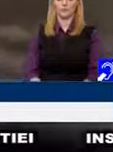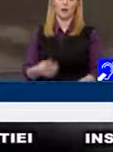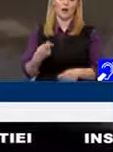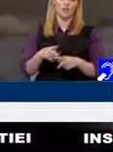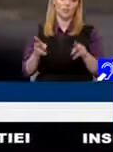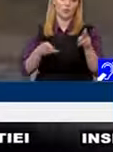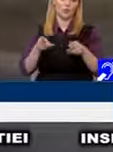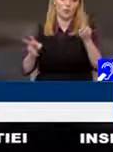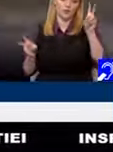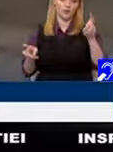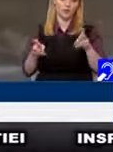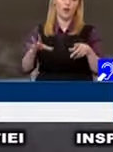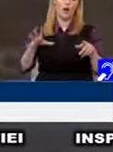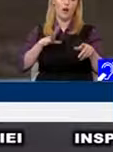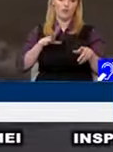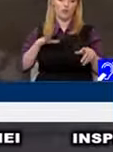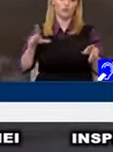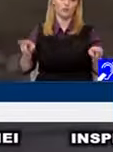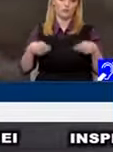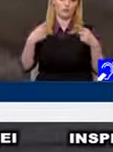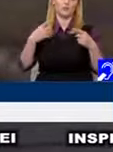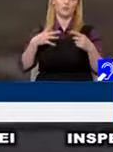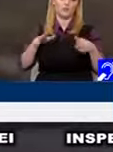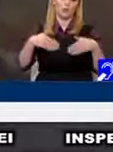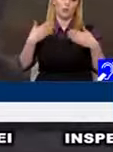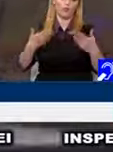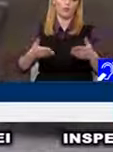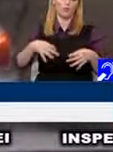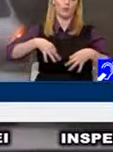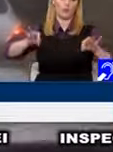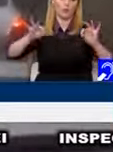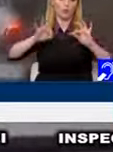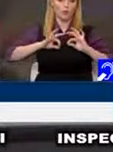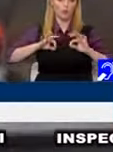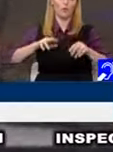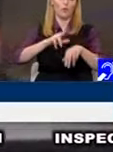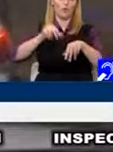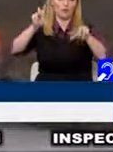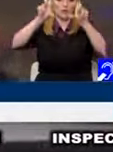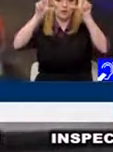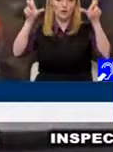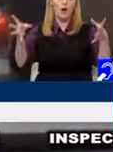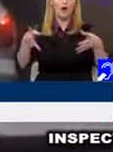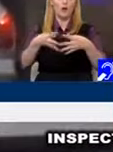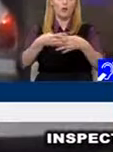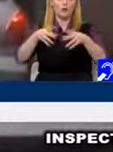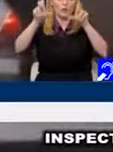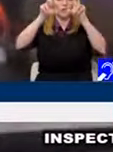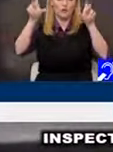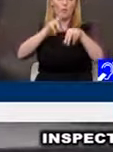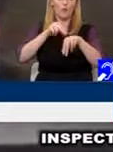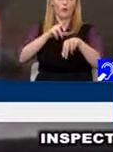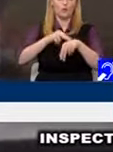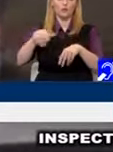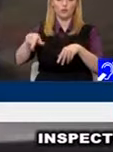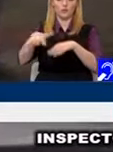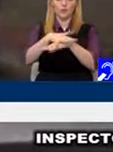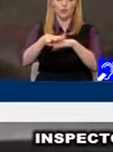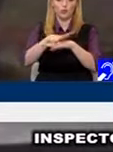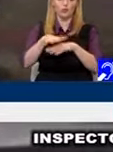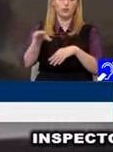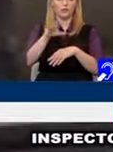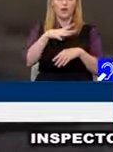Operațiunea a fost inițiată de procurori angajații Direcției Antidrog a Inspectoratului Național de Investigații, în comun cu inspectoratele de poliție din teritoriu. Ar